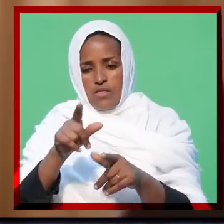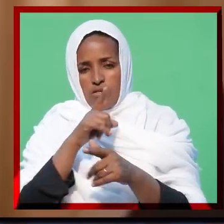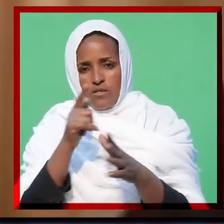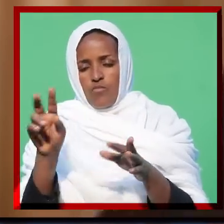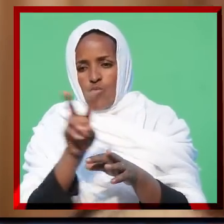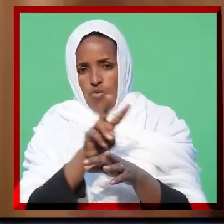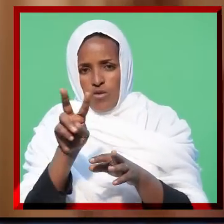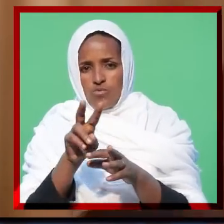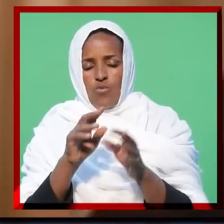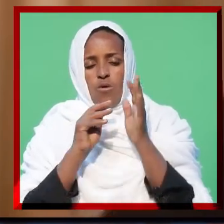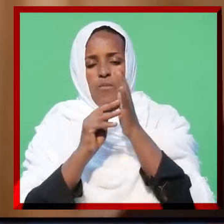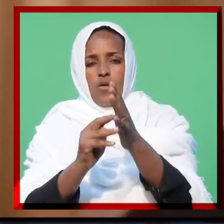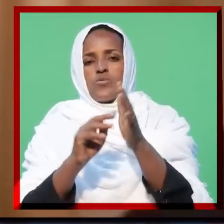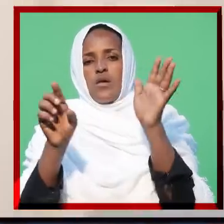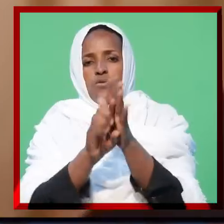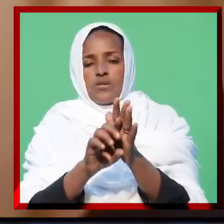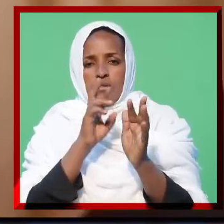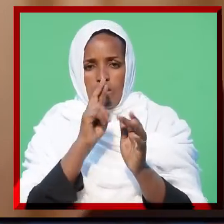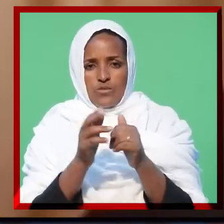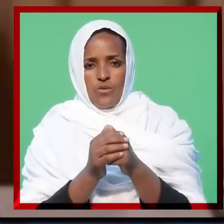አትስረቅም ሁለቱም መለኮታዊ ህጎች ናቸው።